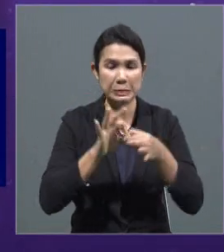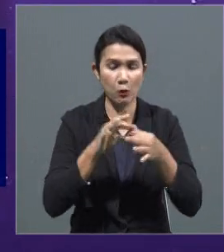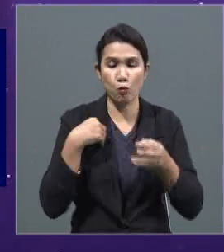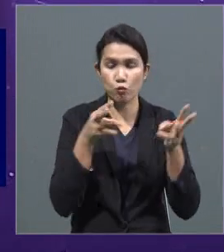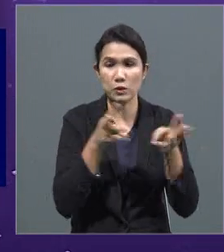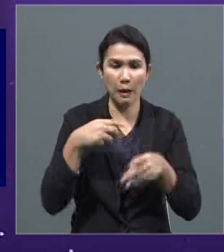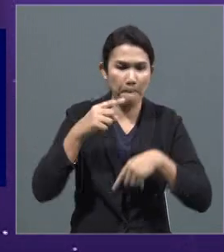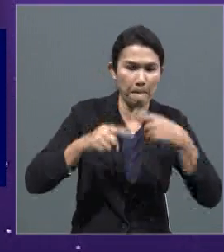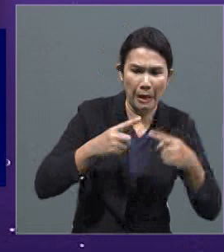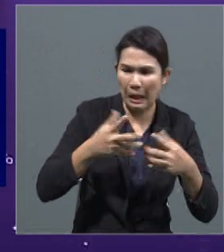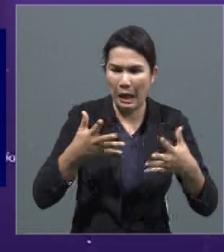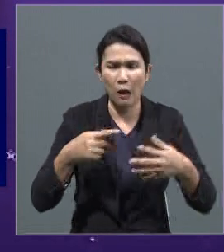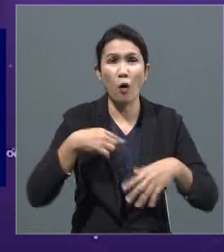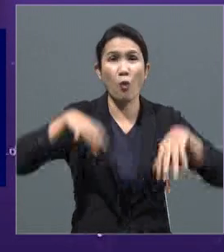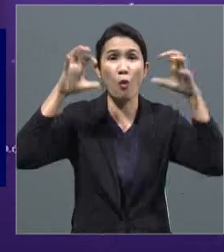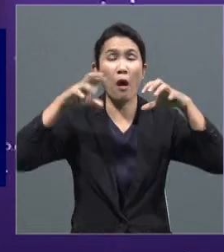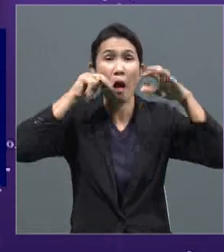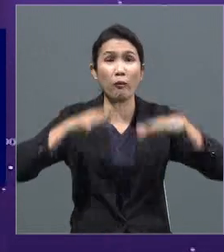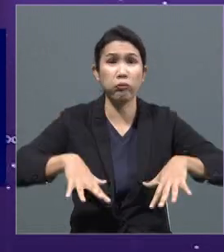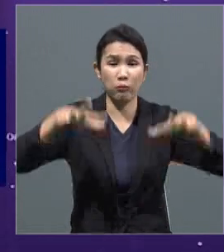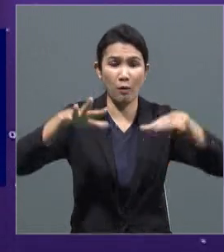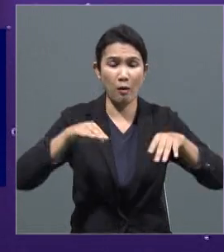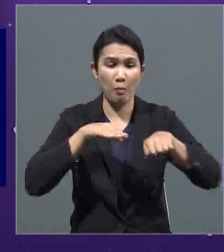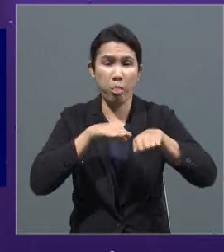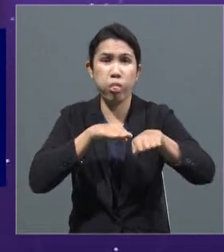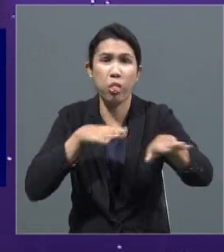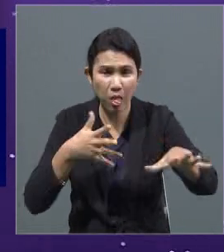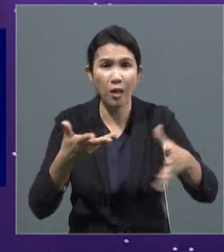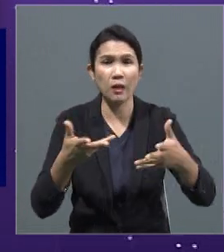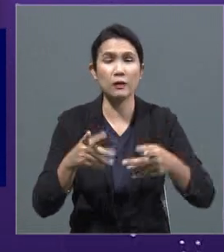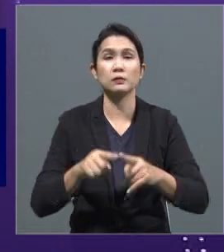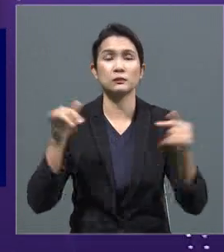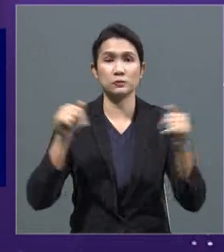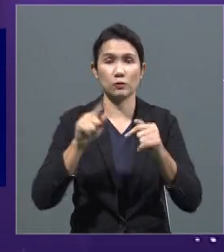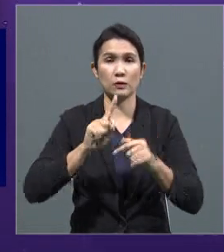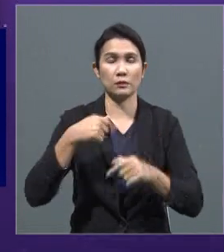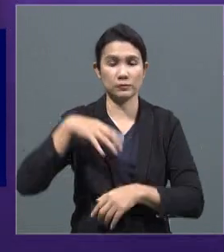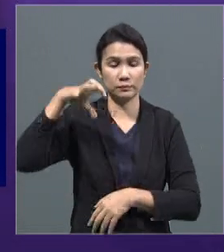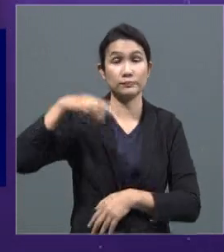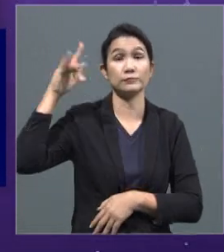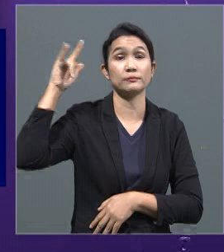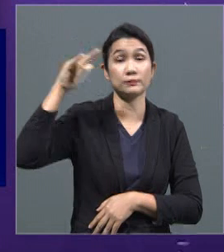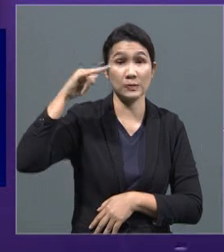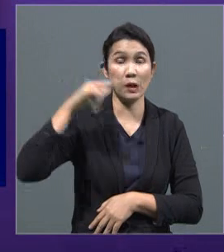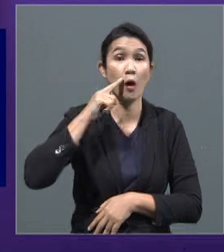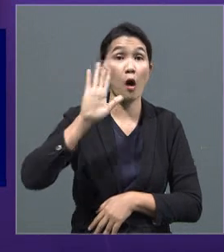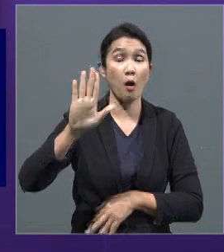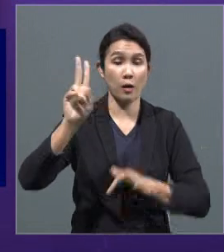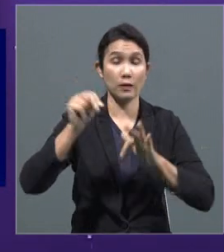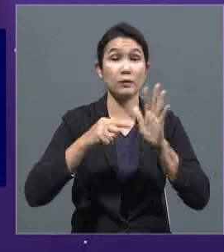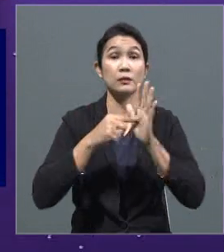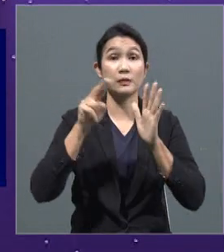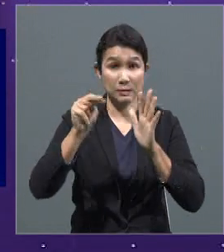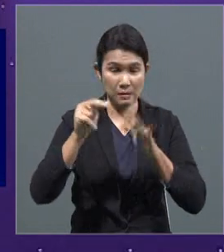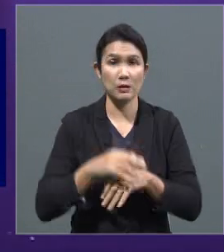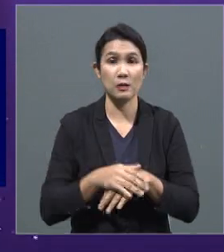างเนื่องจากว่าพอมีฝนตกน้ำท่วมการจราจรก็ติดขัดเนี่ยแหละค่ะทางท่าอากาศยานน่านนครรายงานบอกว่าถึงแม้จะ